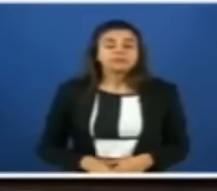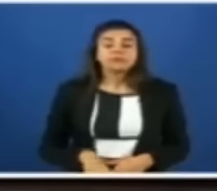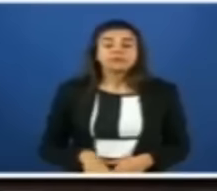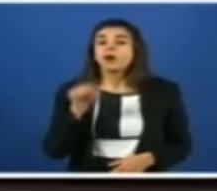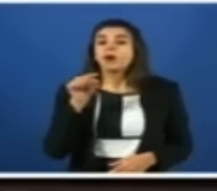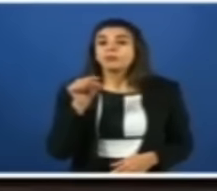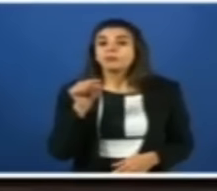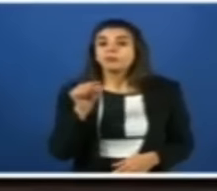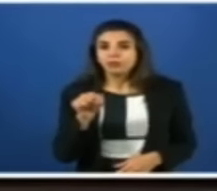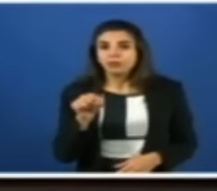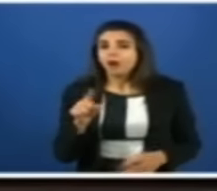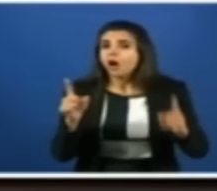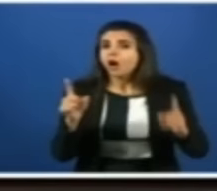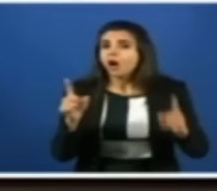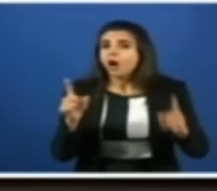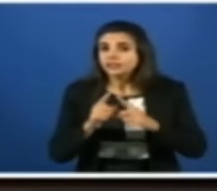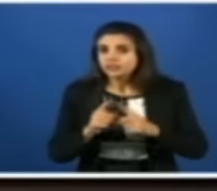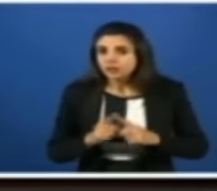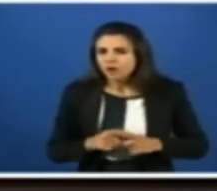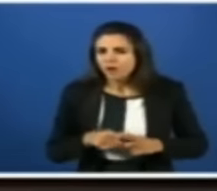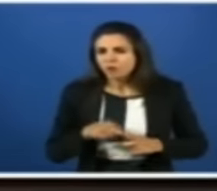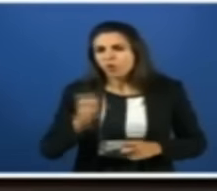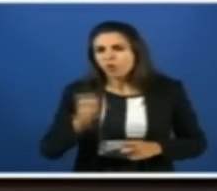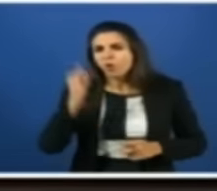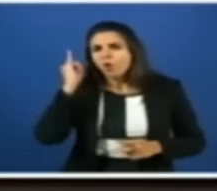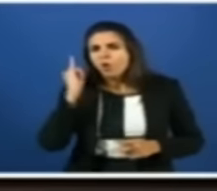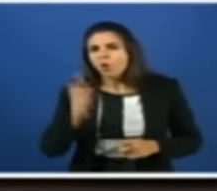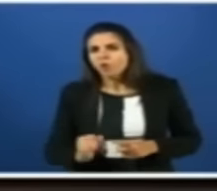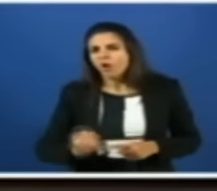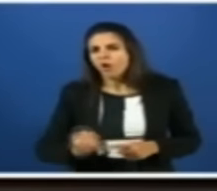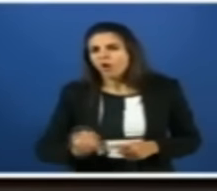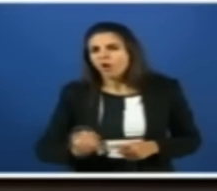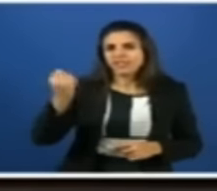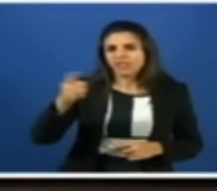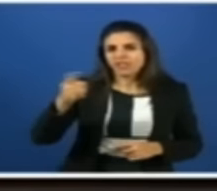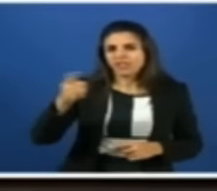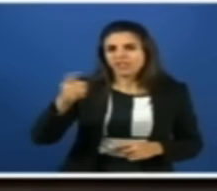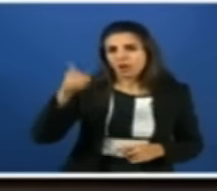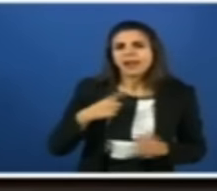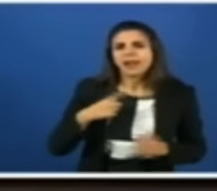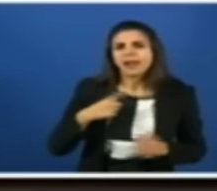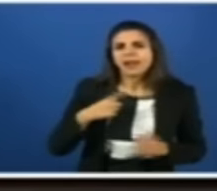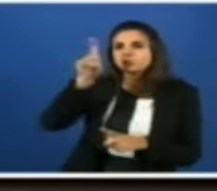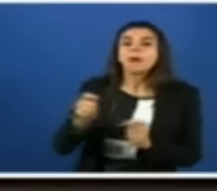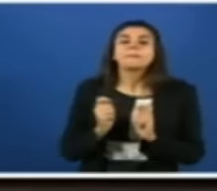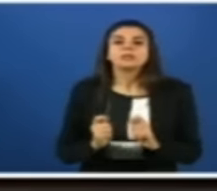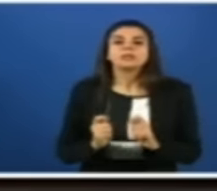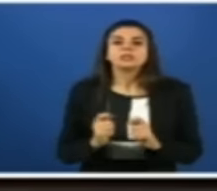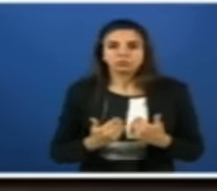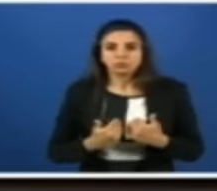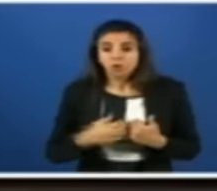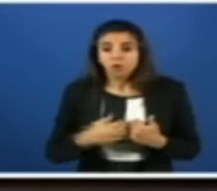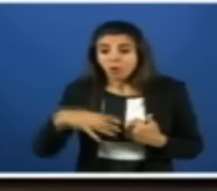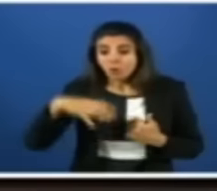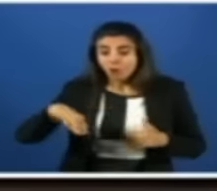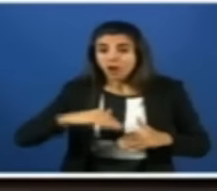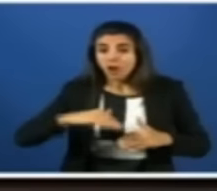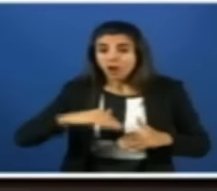Bunun hesabını bu alçak katillerden mutlaka soracağız. Yöre